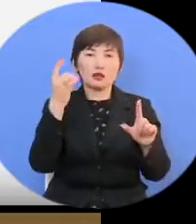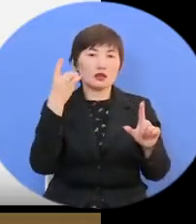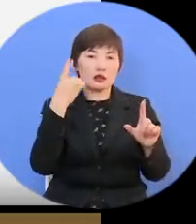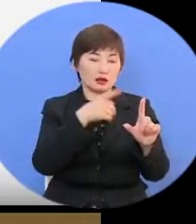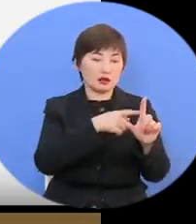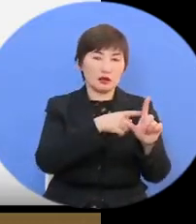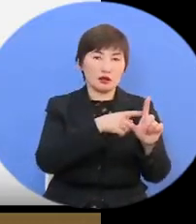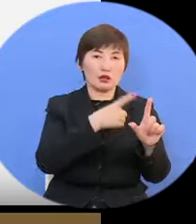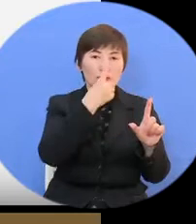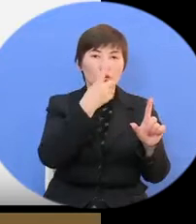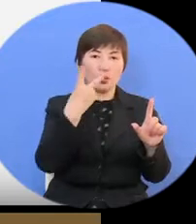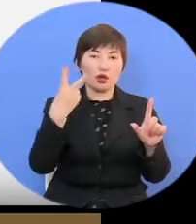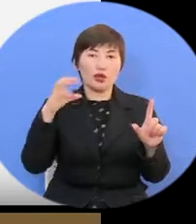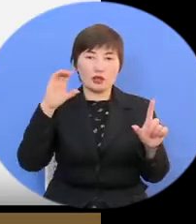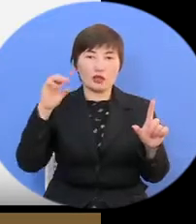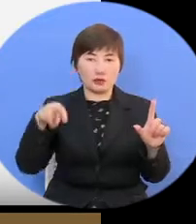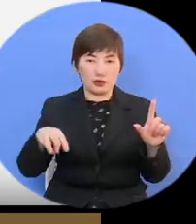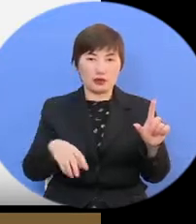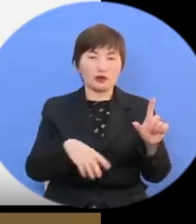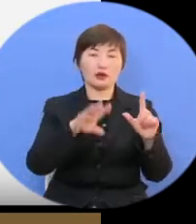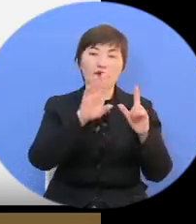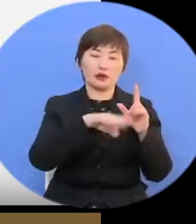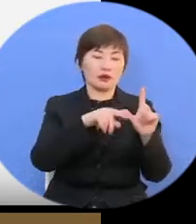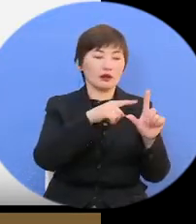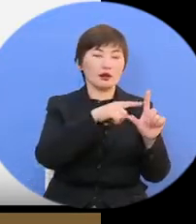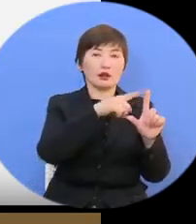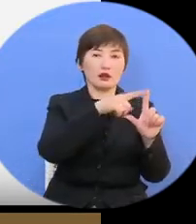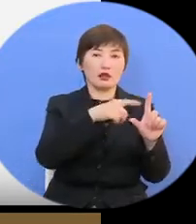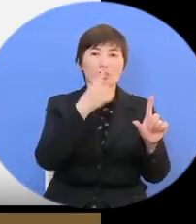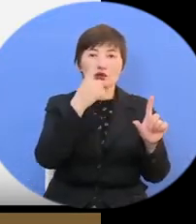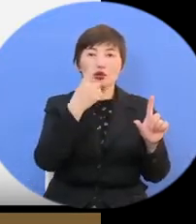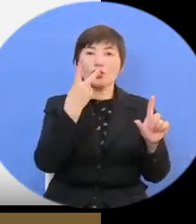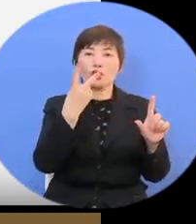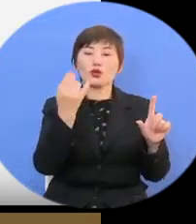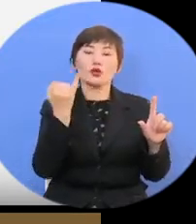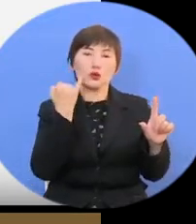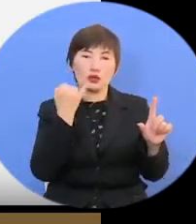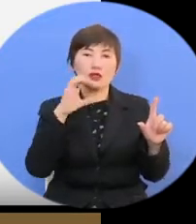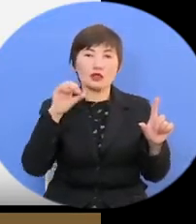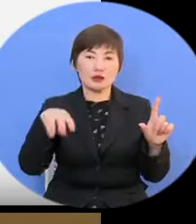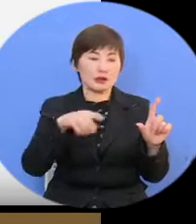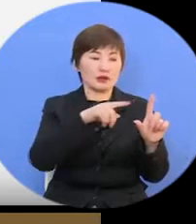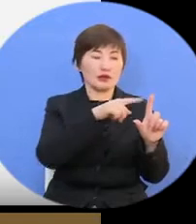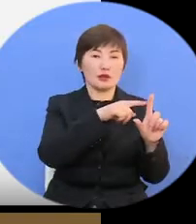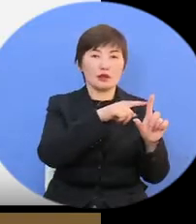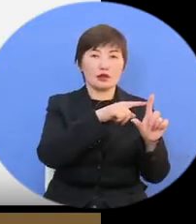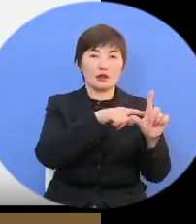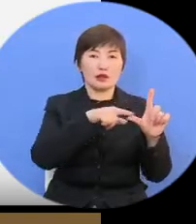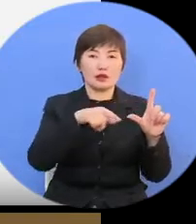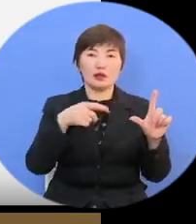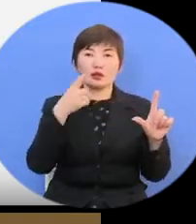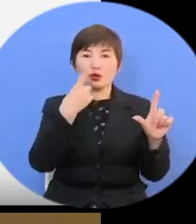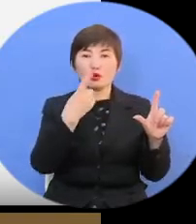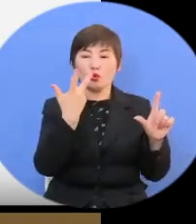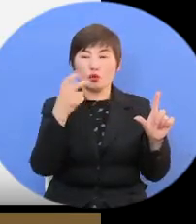маань 122 см. Дараагийн хүүхдийн биеийн өндөр маань 126 см. Дараагийн хүүхдийн биеийн өндөр маань